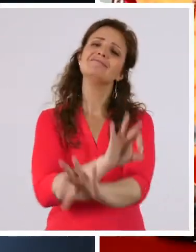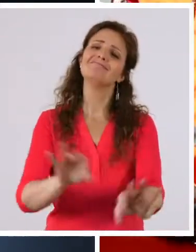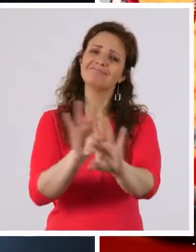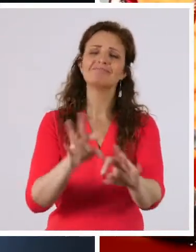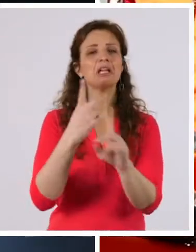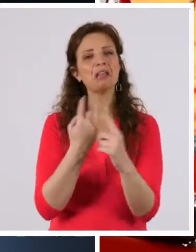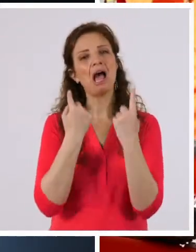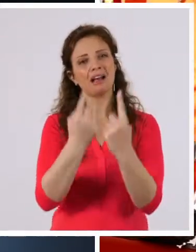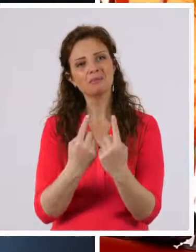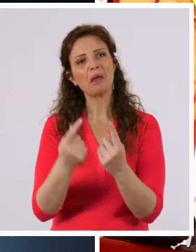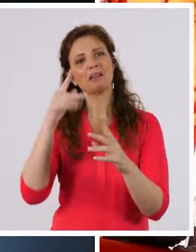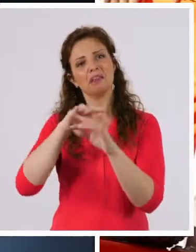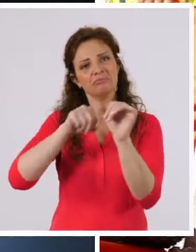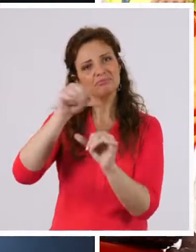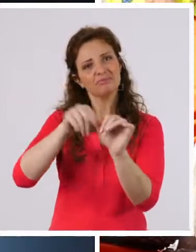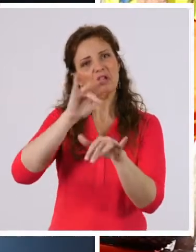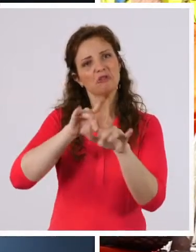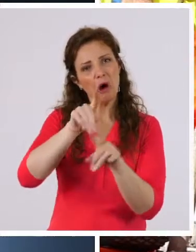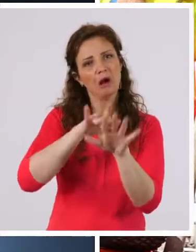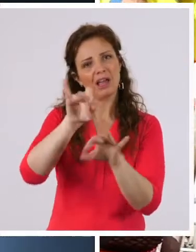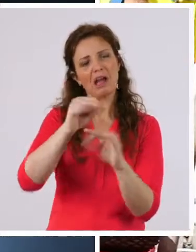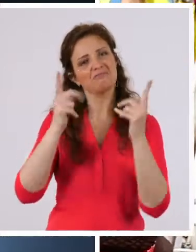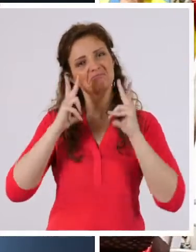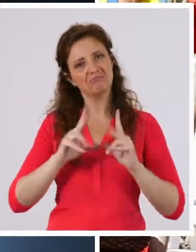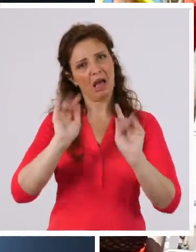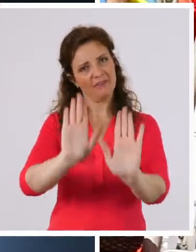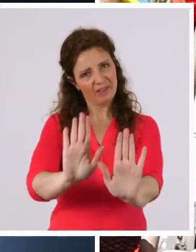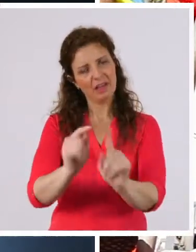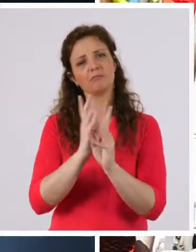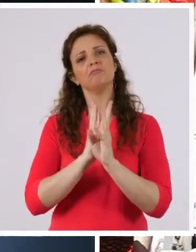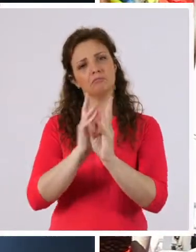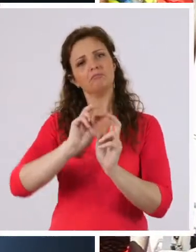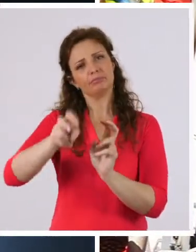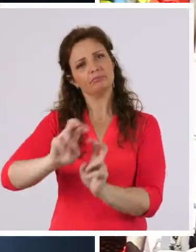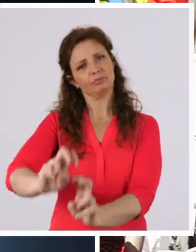attendete con disciplina il vostro turno d'imbarco.